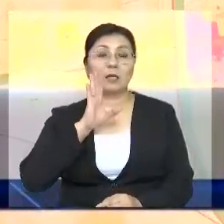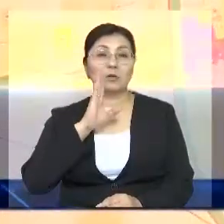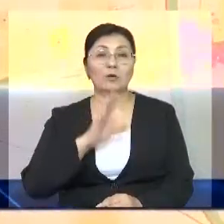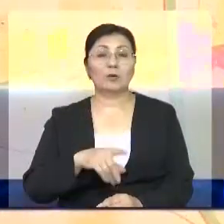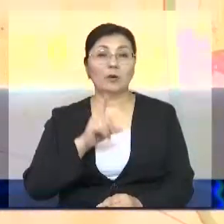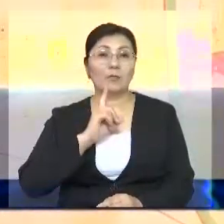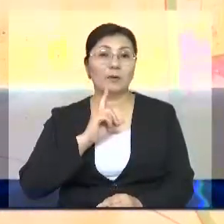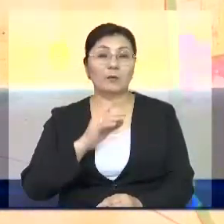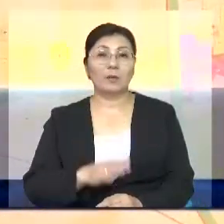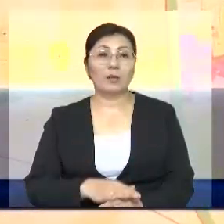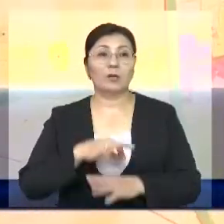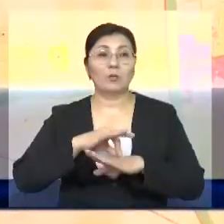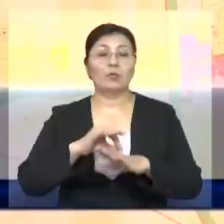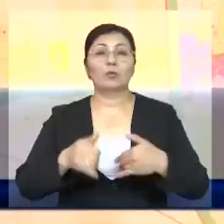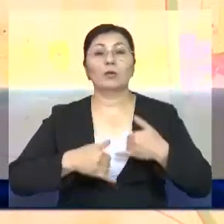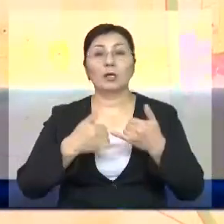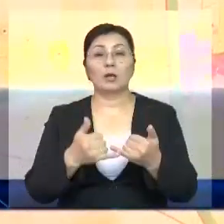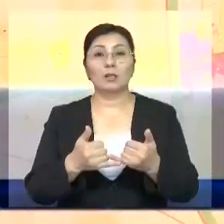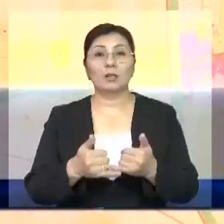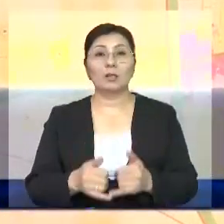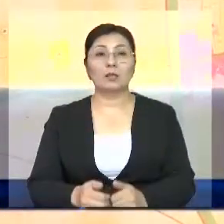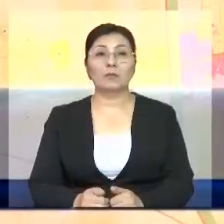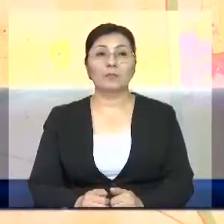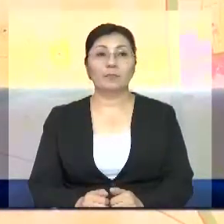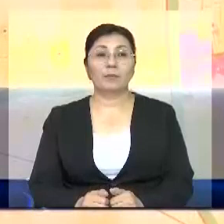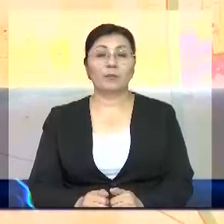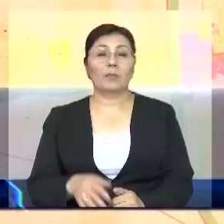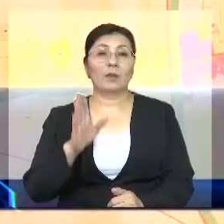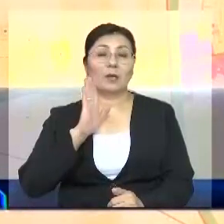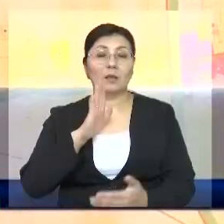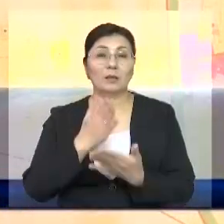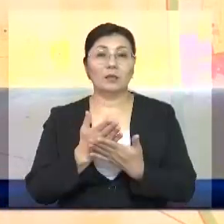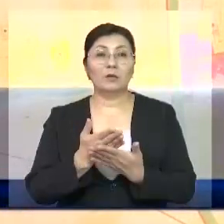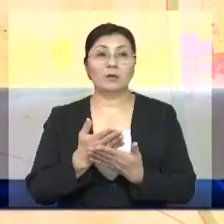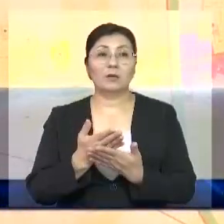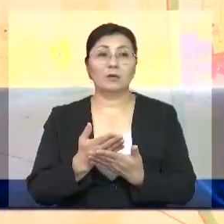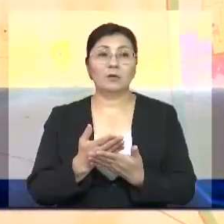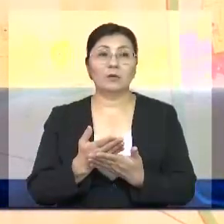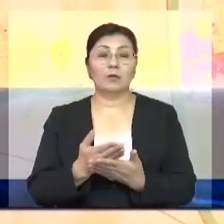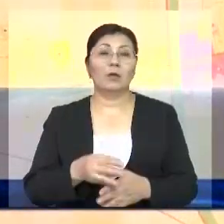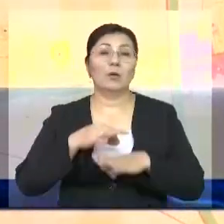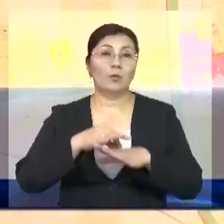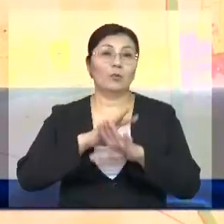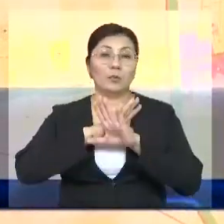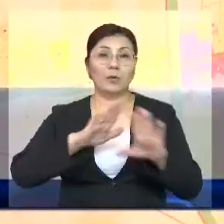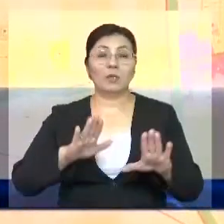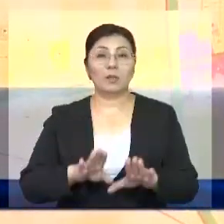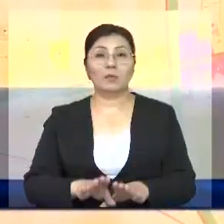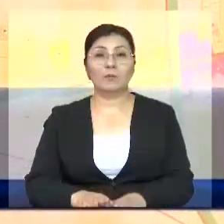уақытша өтуге арналған, тұрақты түрде ол жерде ылғал болмаса су көлемі өтпейді. Сол